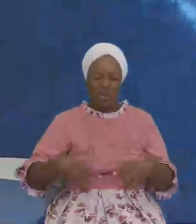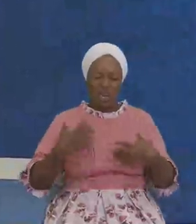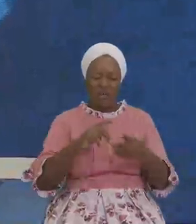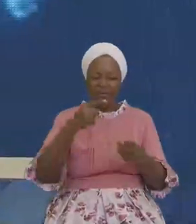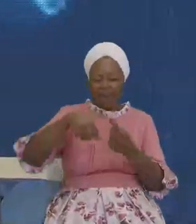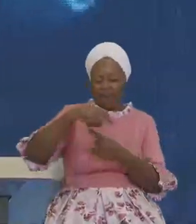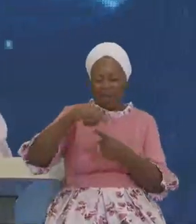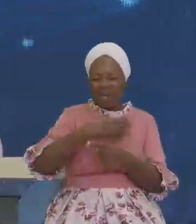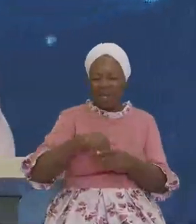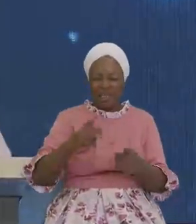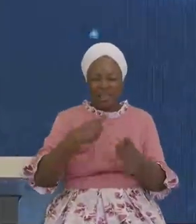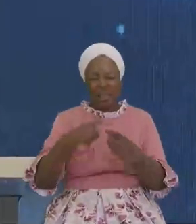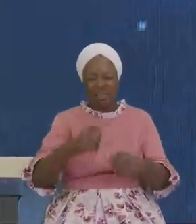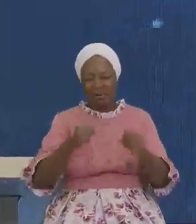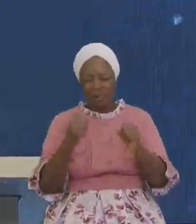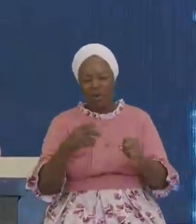change chaque vie,